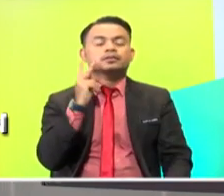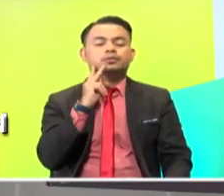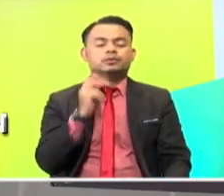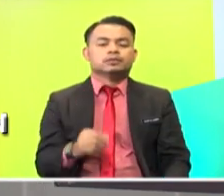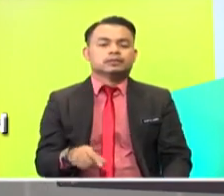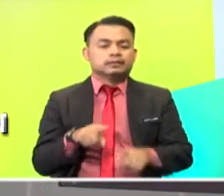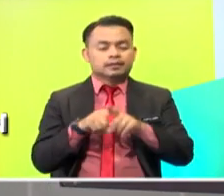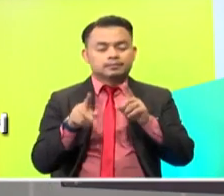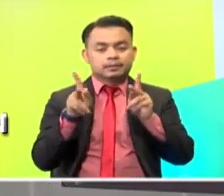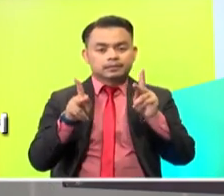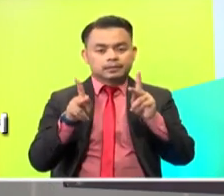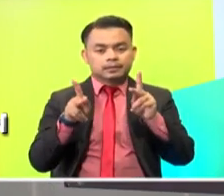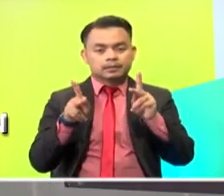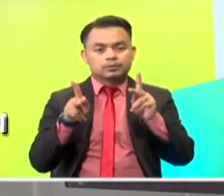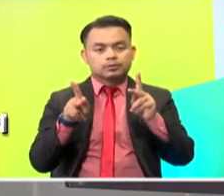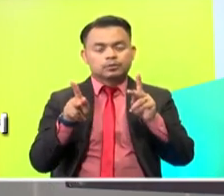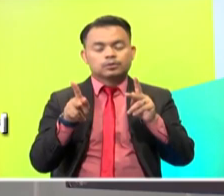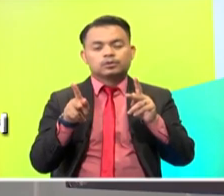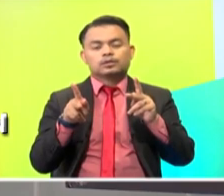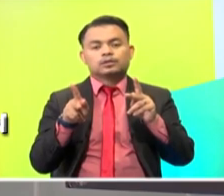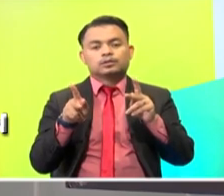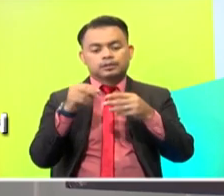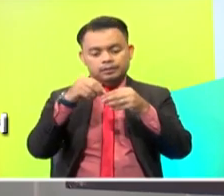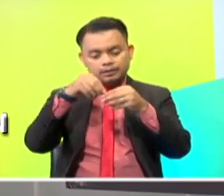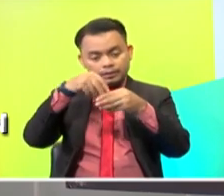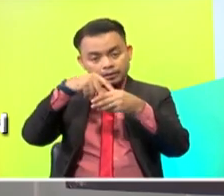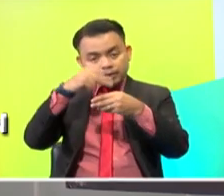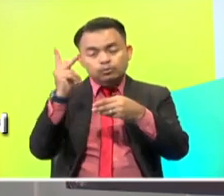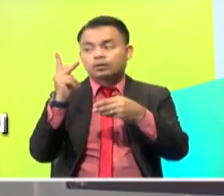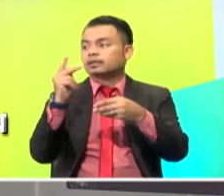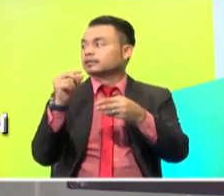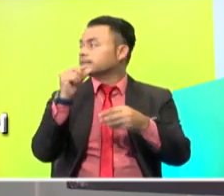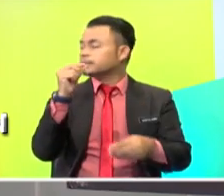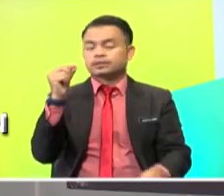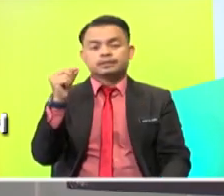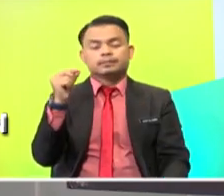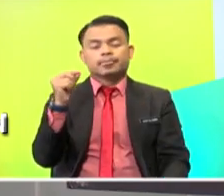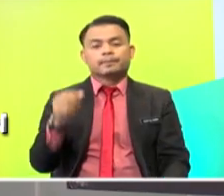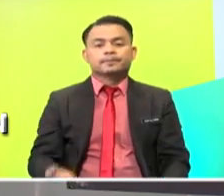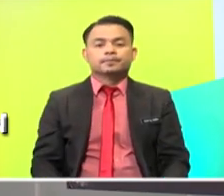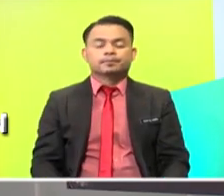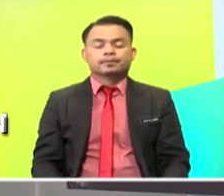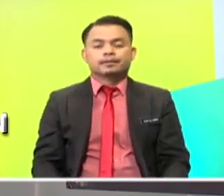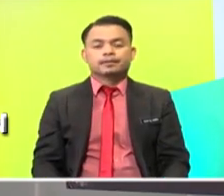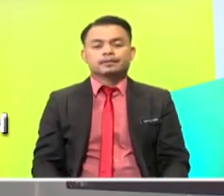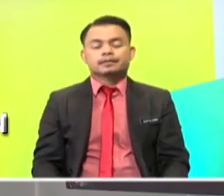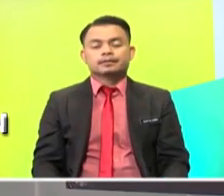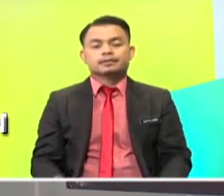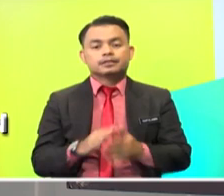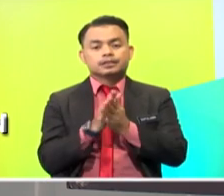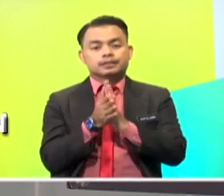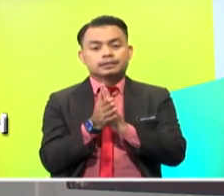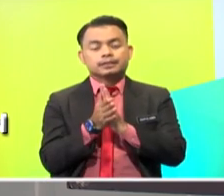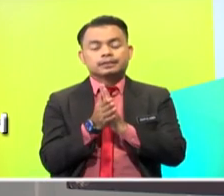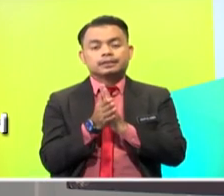kalaulah kaca banyak itu telah diproses kita ambil bijinya dan kita melalui pengawetan pengeringan maka jadilah ia bahan